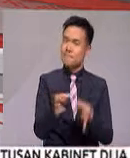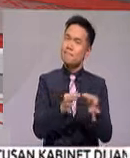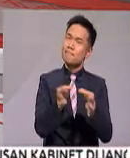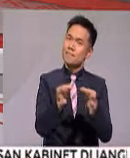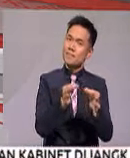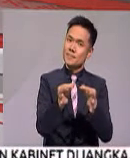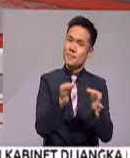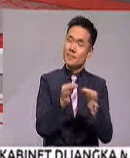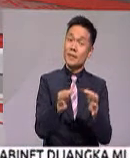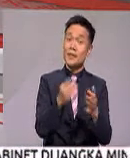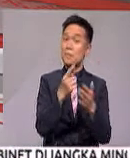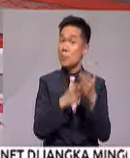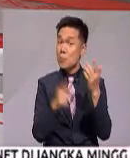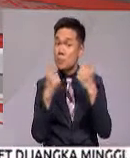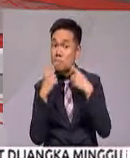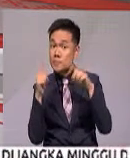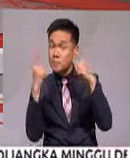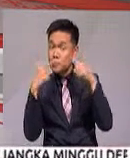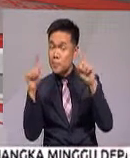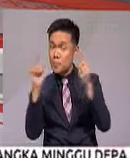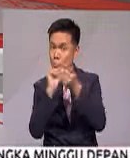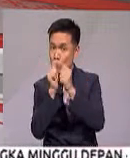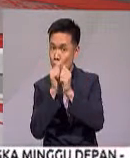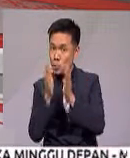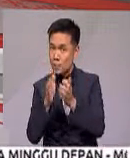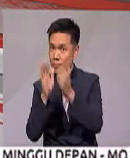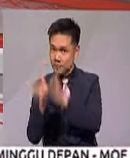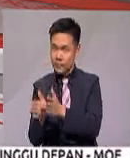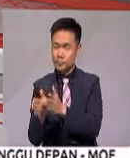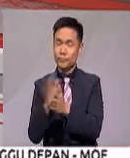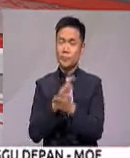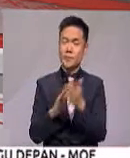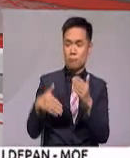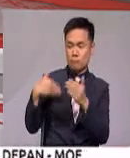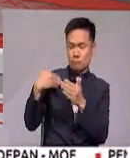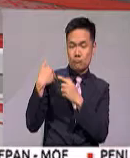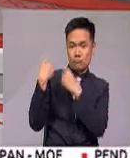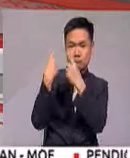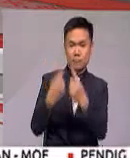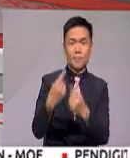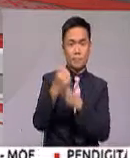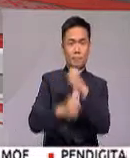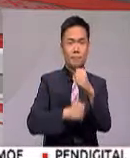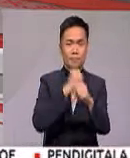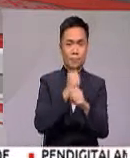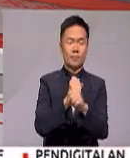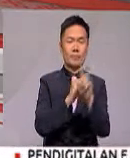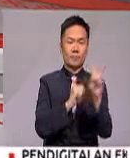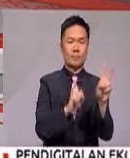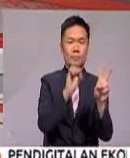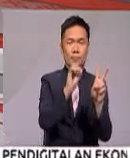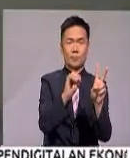Shahpawi Ismail tentang pencapaian atlet dan persatuan kebangsaan sepanjang tahun ini.